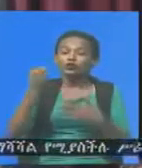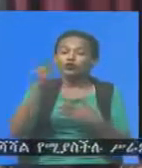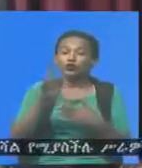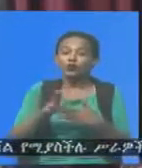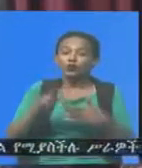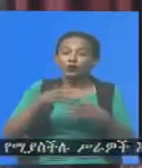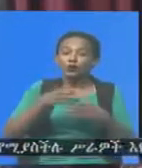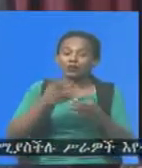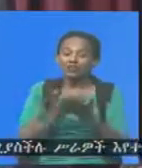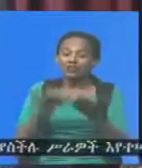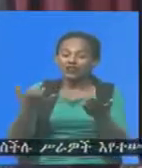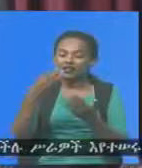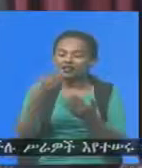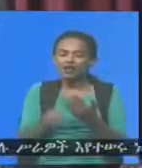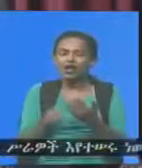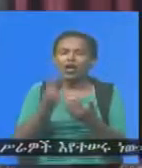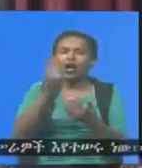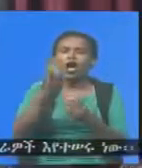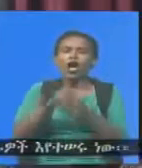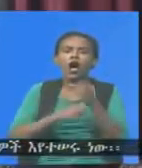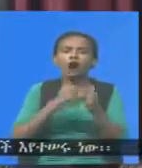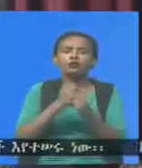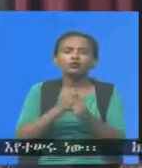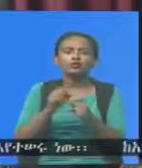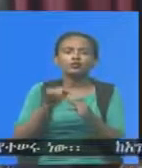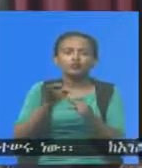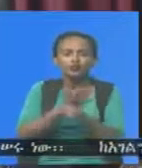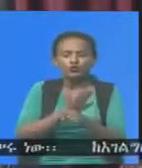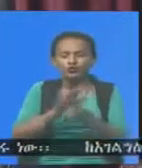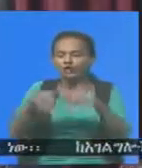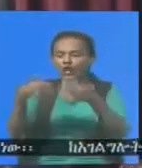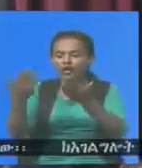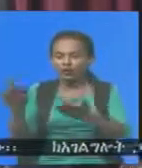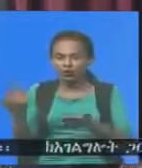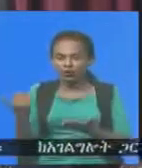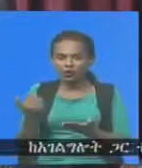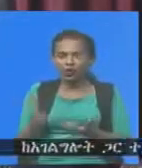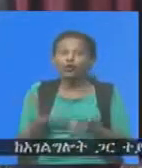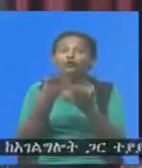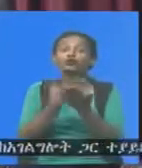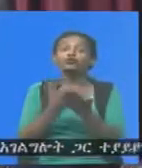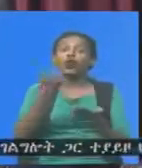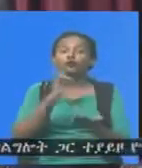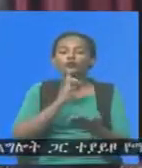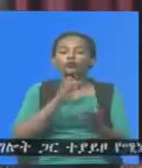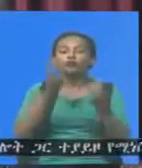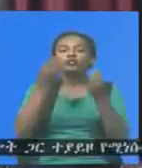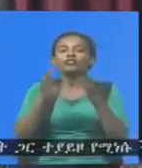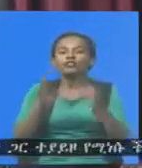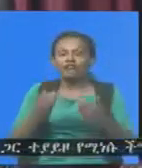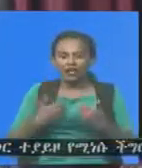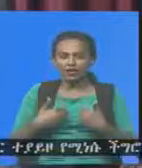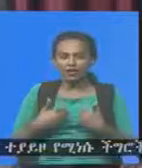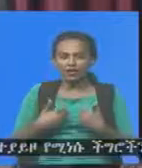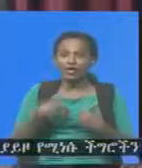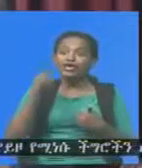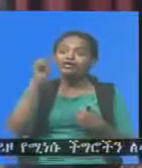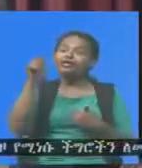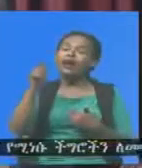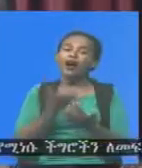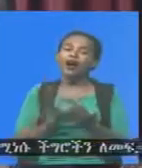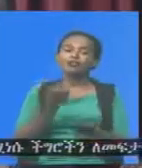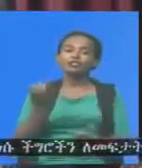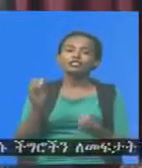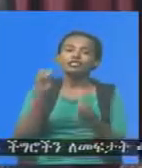አመት ሙሉ በብዙ ሺ የሚቆጠር ወታደር ሎጂስቲክስ ያቀረብን ነው ብዙ ሀብት ነው እየጠፋ ያለው ያ ሀብት